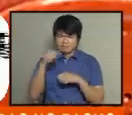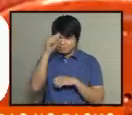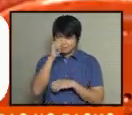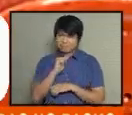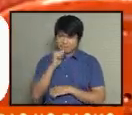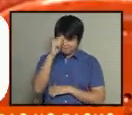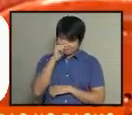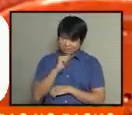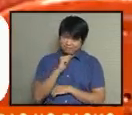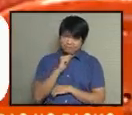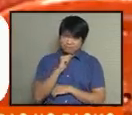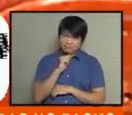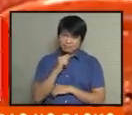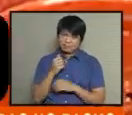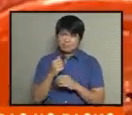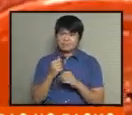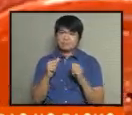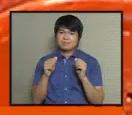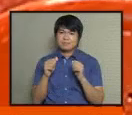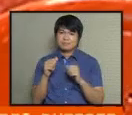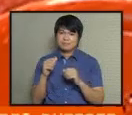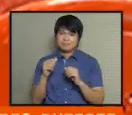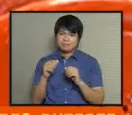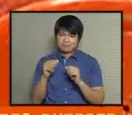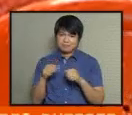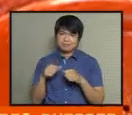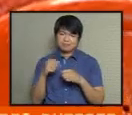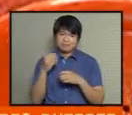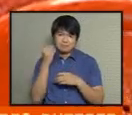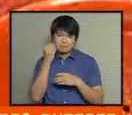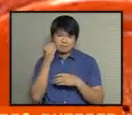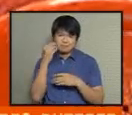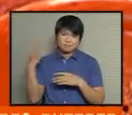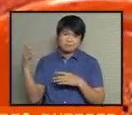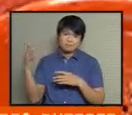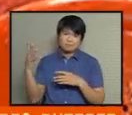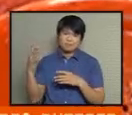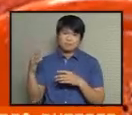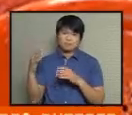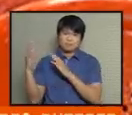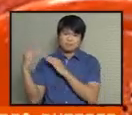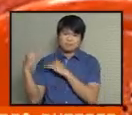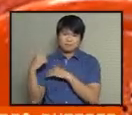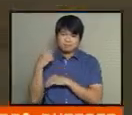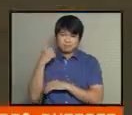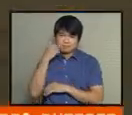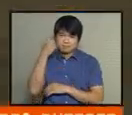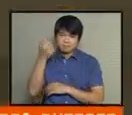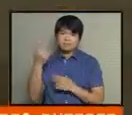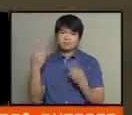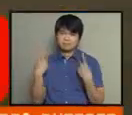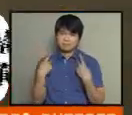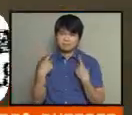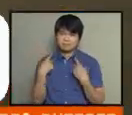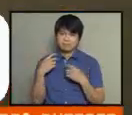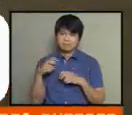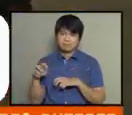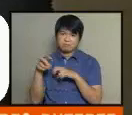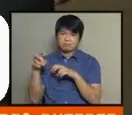po. Hanggat makauwi sa 20, sana po, bukas sana po meron. Ang ilan